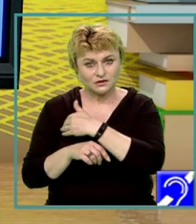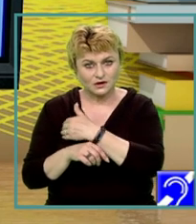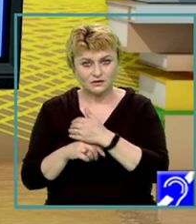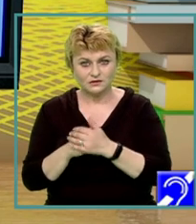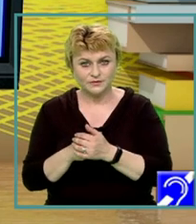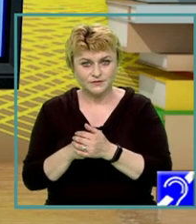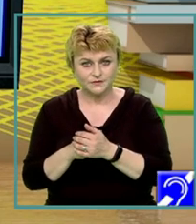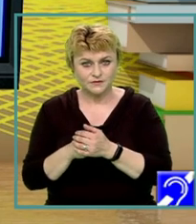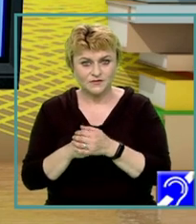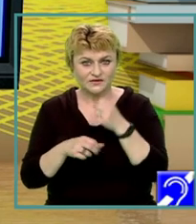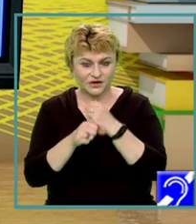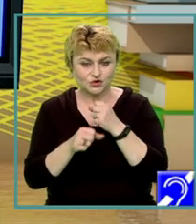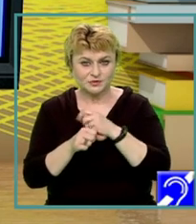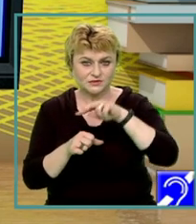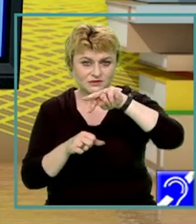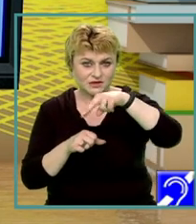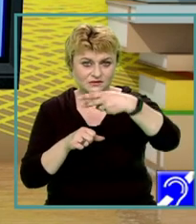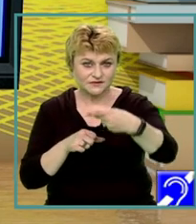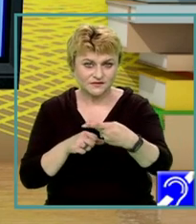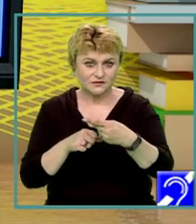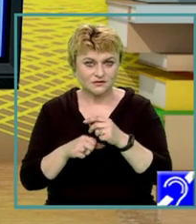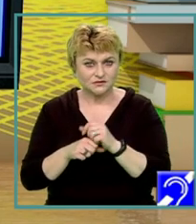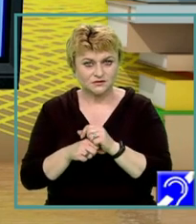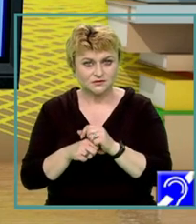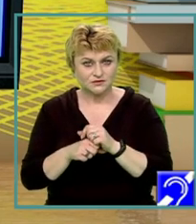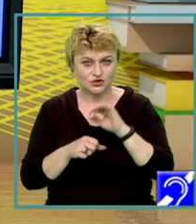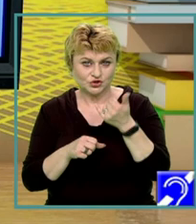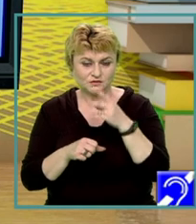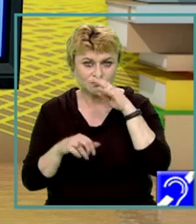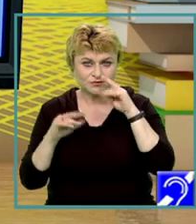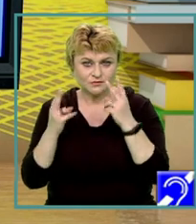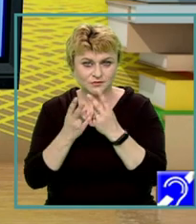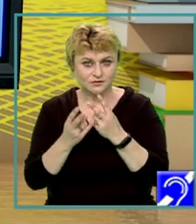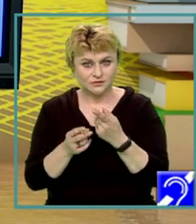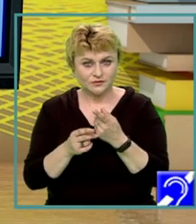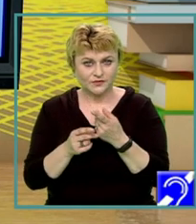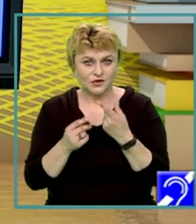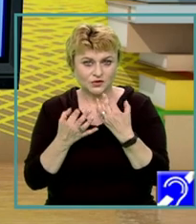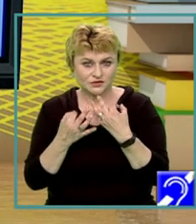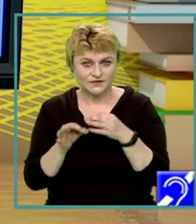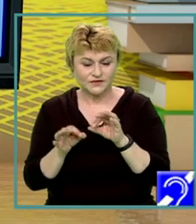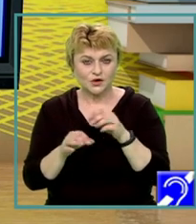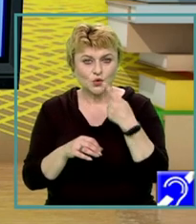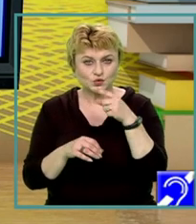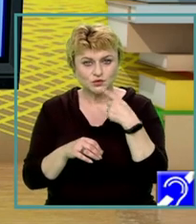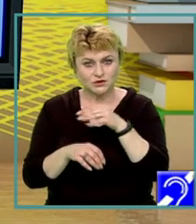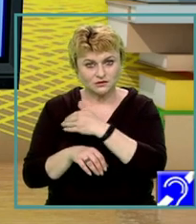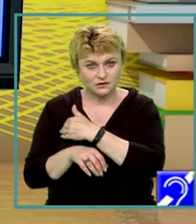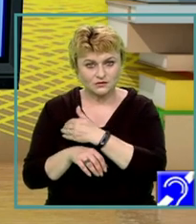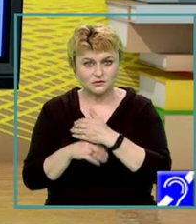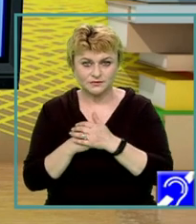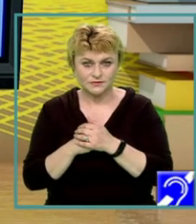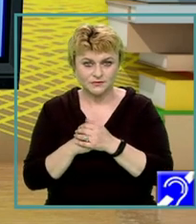facem transferul pe cerc și arcul corespunzător a ce va fi tot de 100 de grade